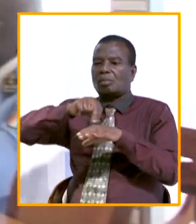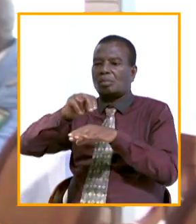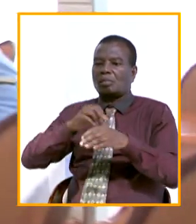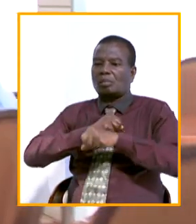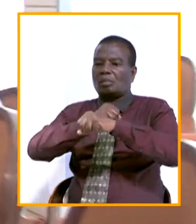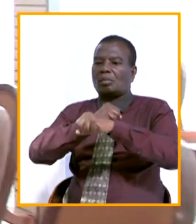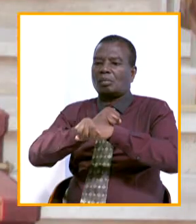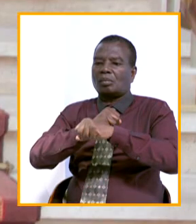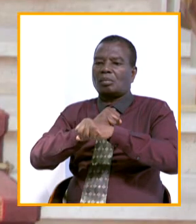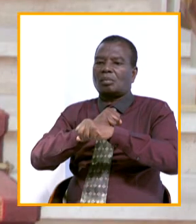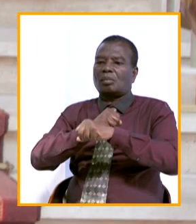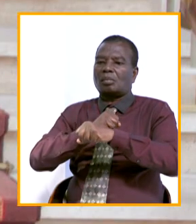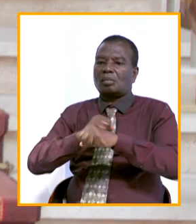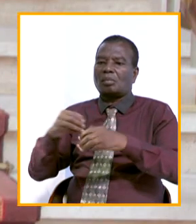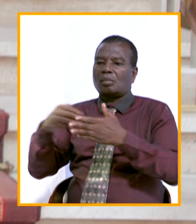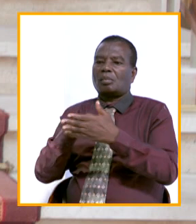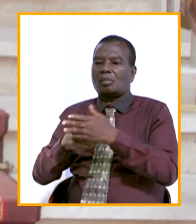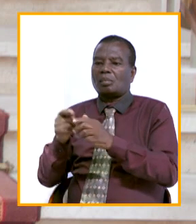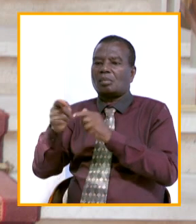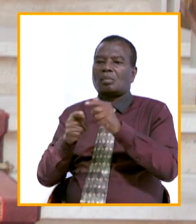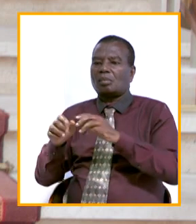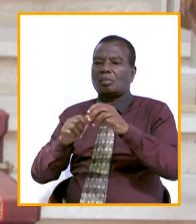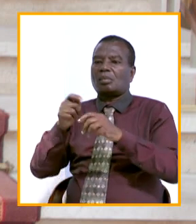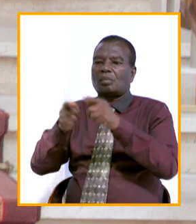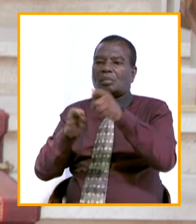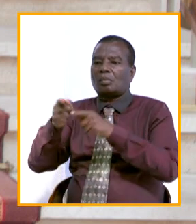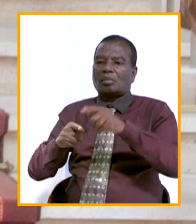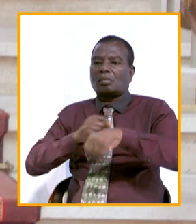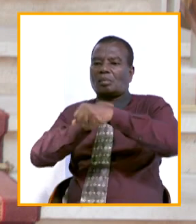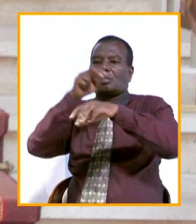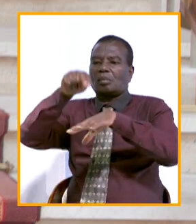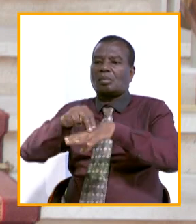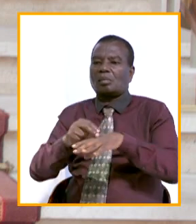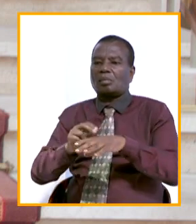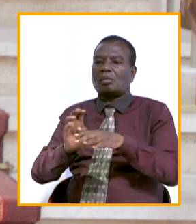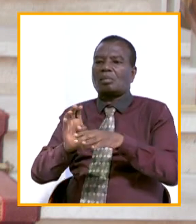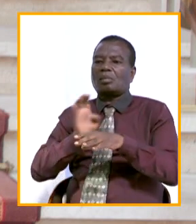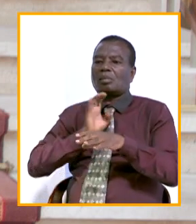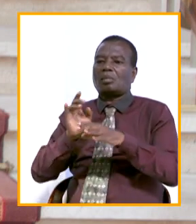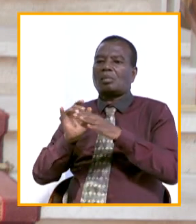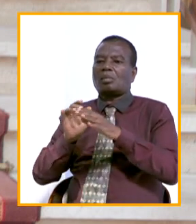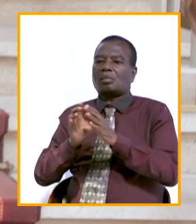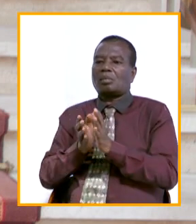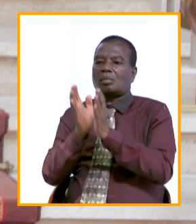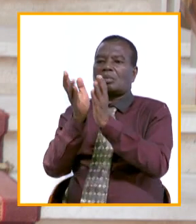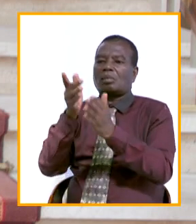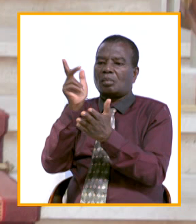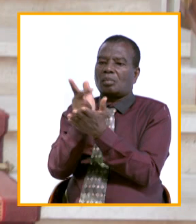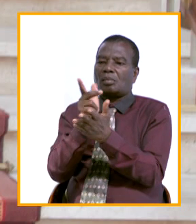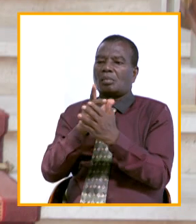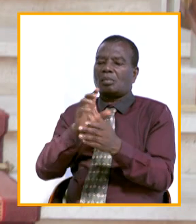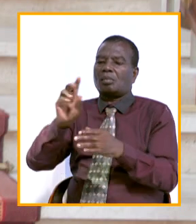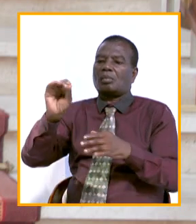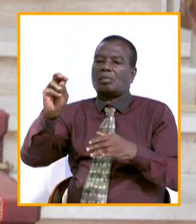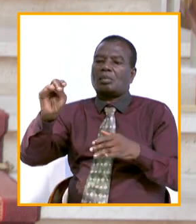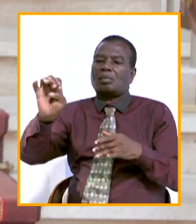sécurité une nouvelle stratégie de gestion et de sécurisation du parc national de la Komoué.